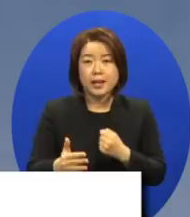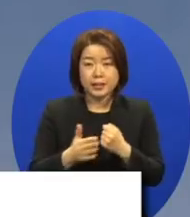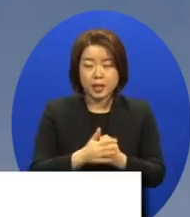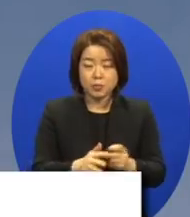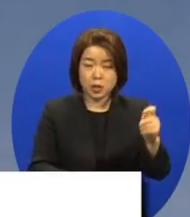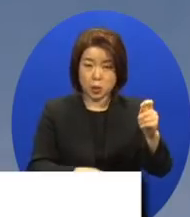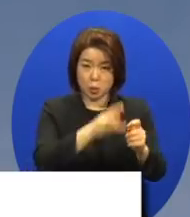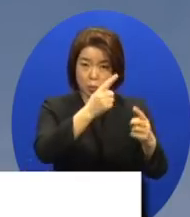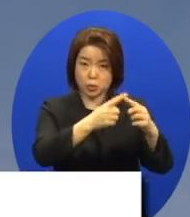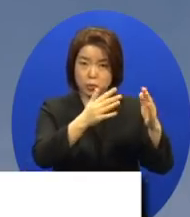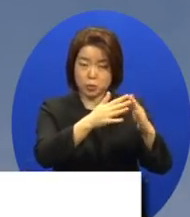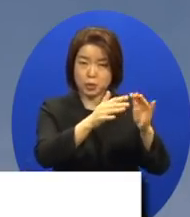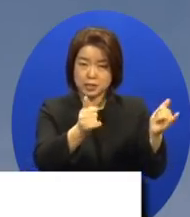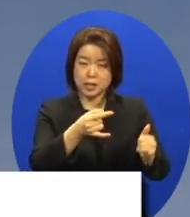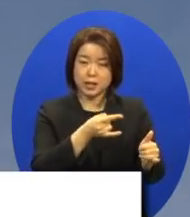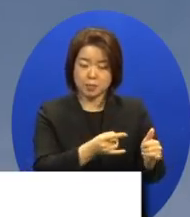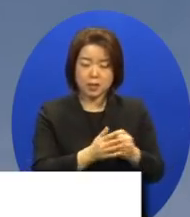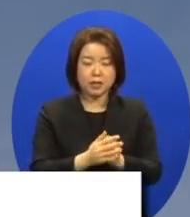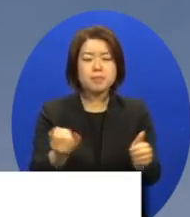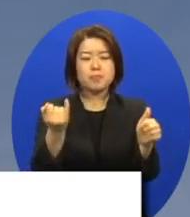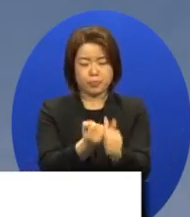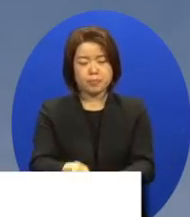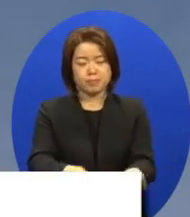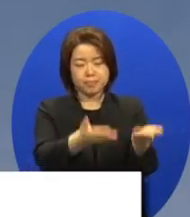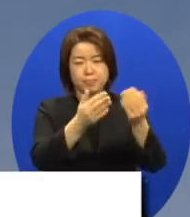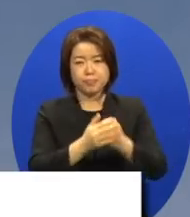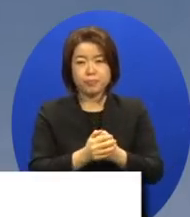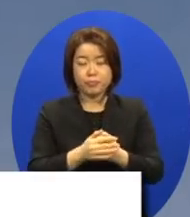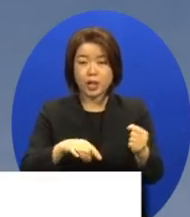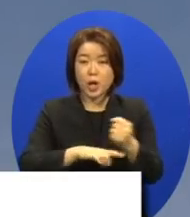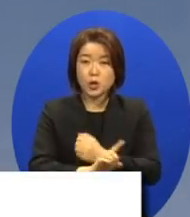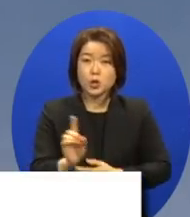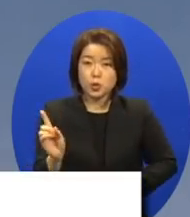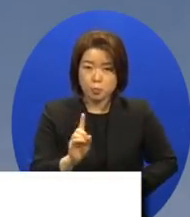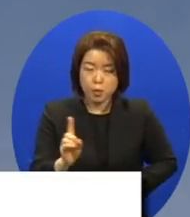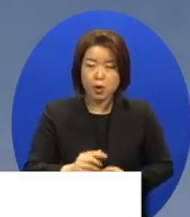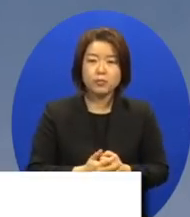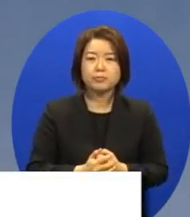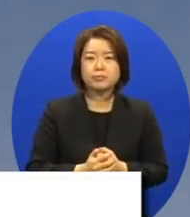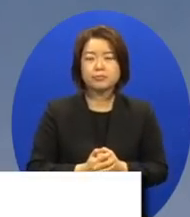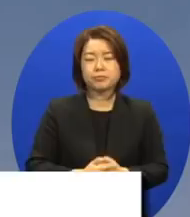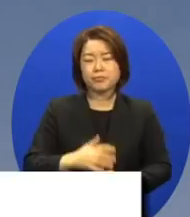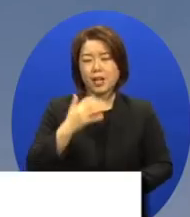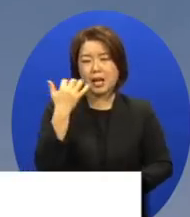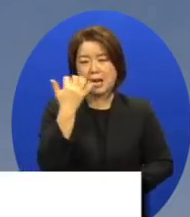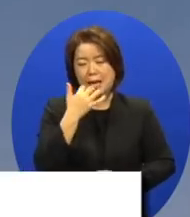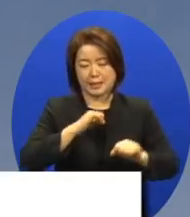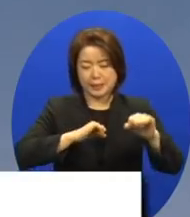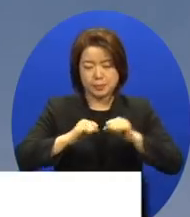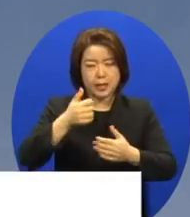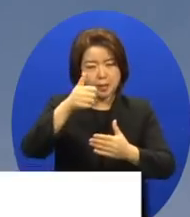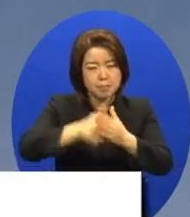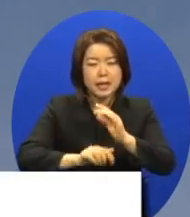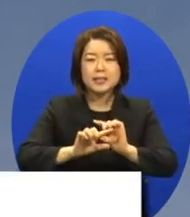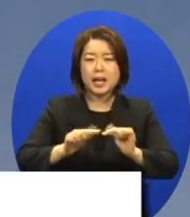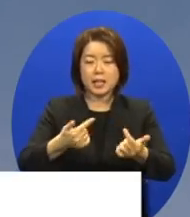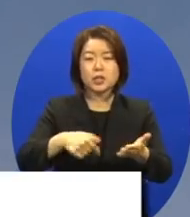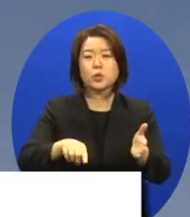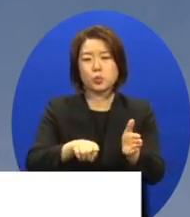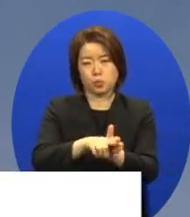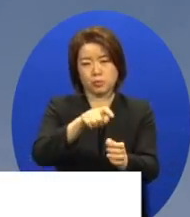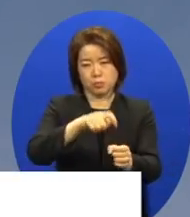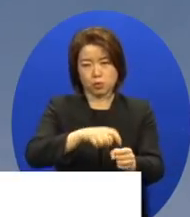교인들에게 결혼 알아 이유는 의 맹 에 빠지지 않기 위해서는